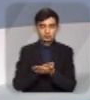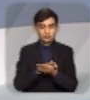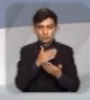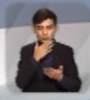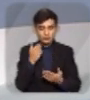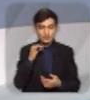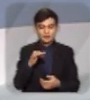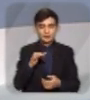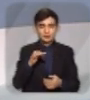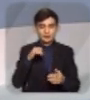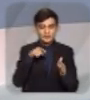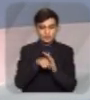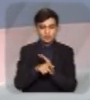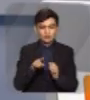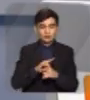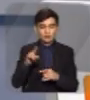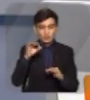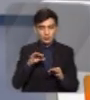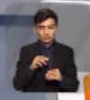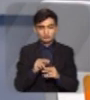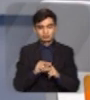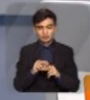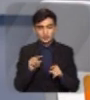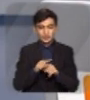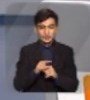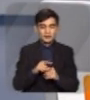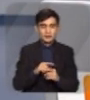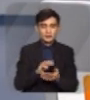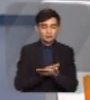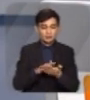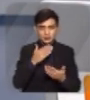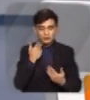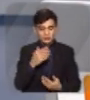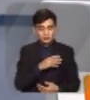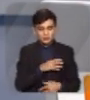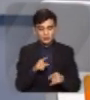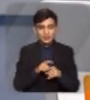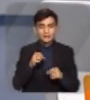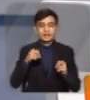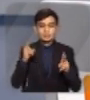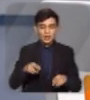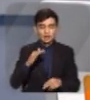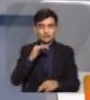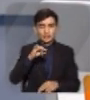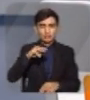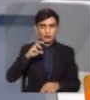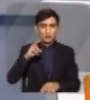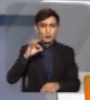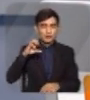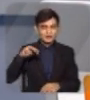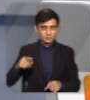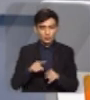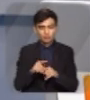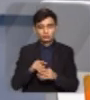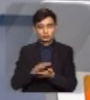наличие внешнего воздействия на воздушное судно. Получается, что решение о принятии по обработке специальной жидкостью принимал